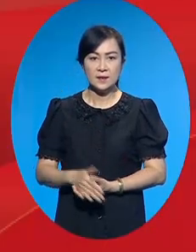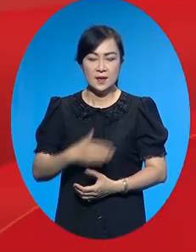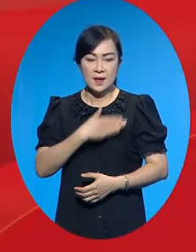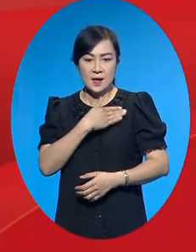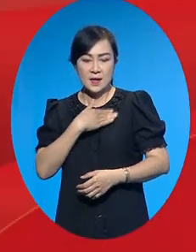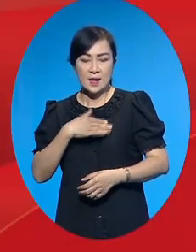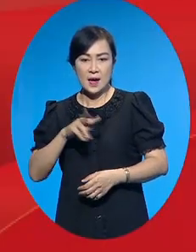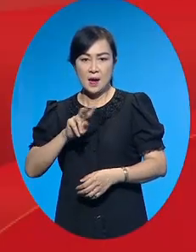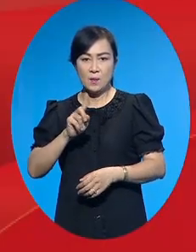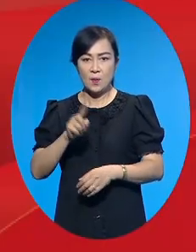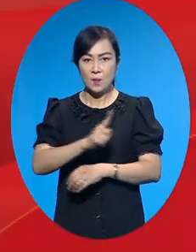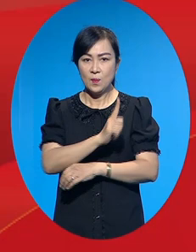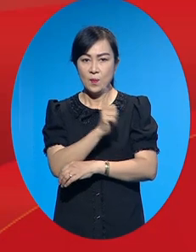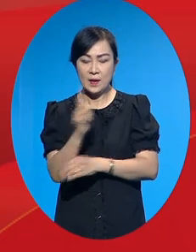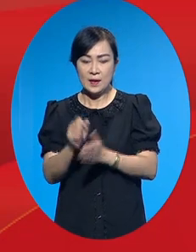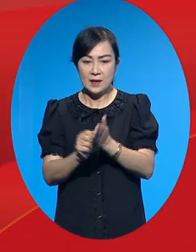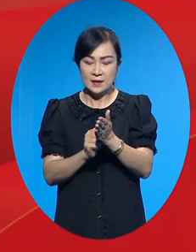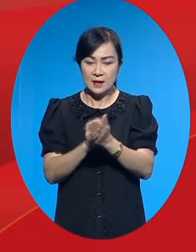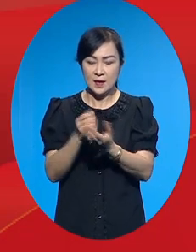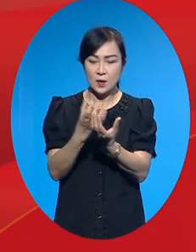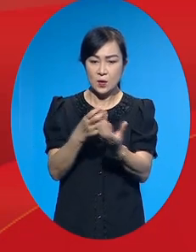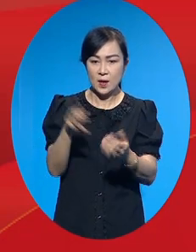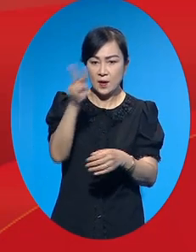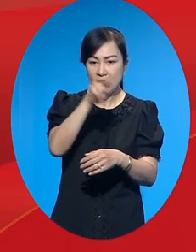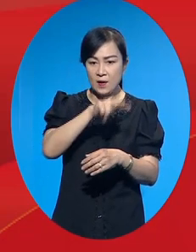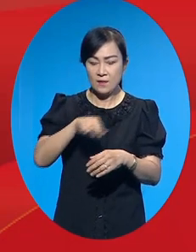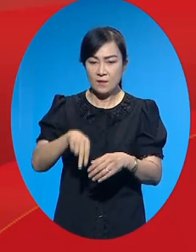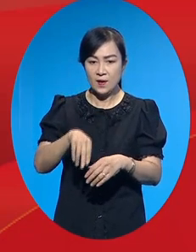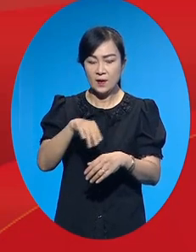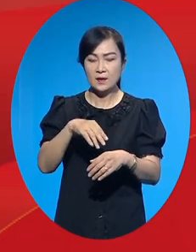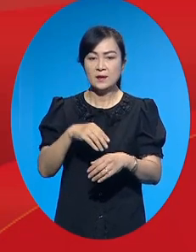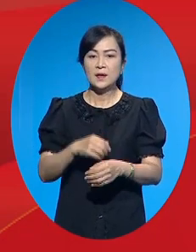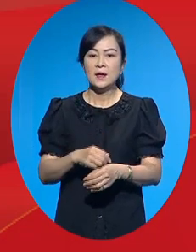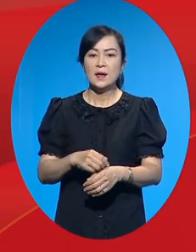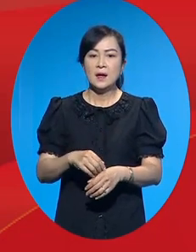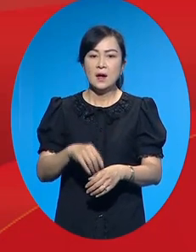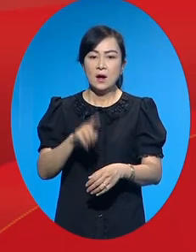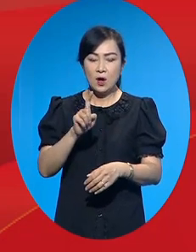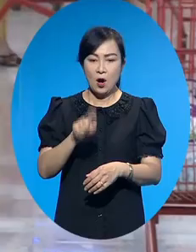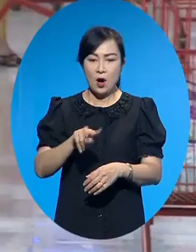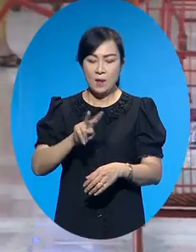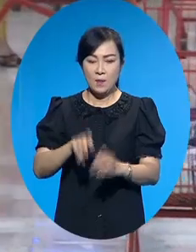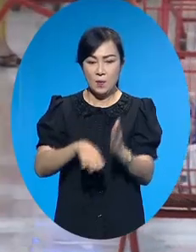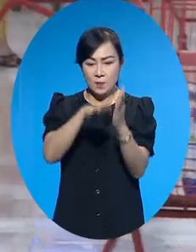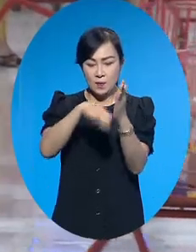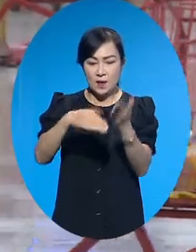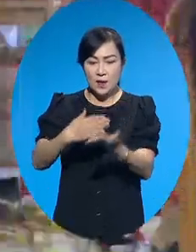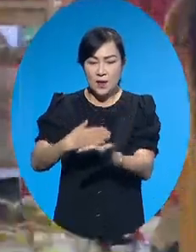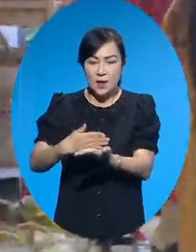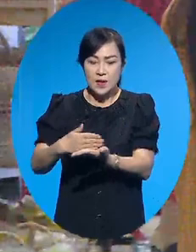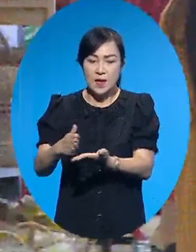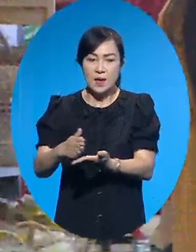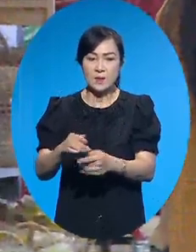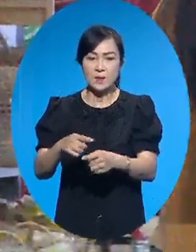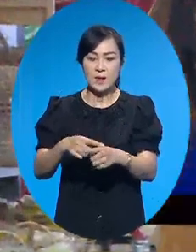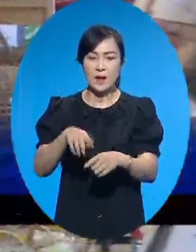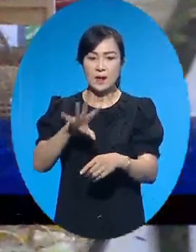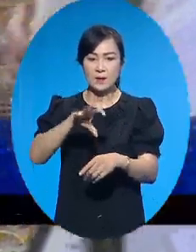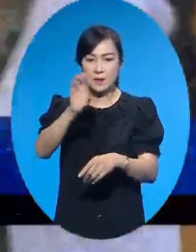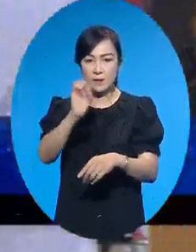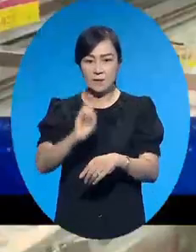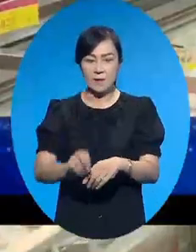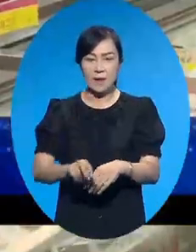Kéo dài trong 21 ngày, tháng tôn vinh hàng Việt với tên gọi Ngôi sao hàng Việt bao gồm 21 chương trình giảm giá trực tiếp đến 50%